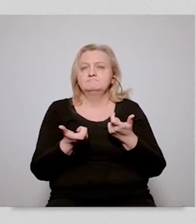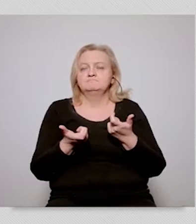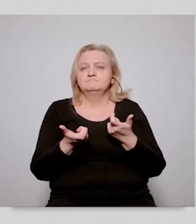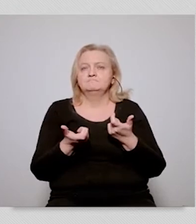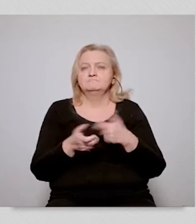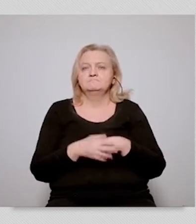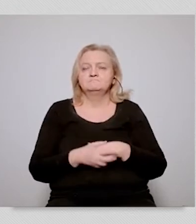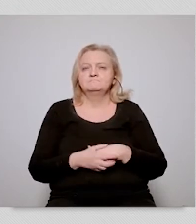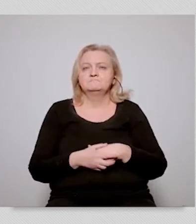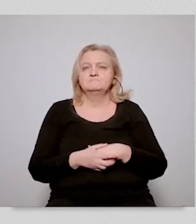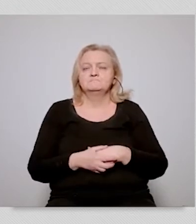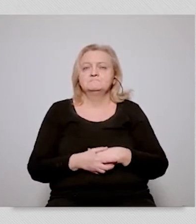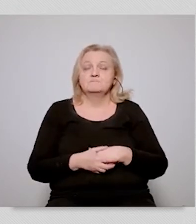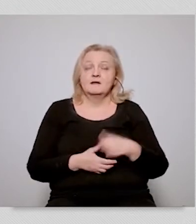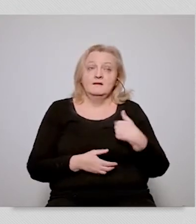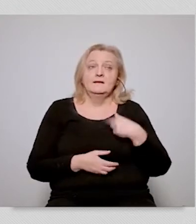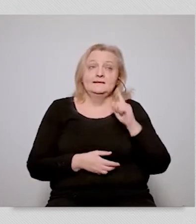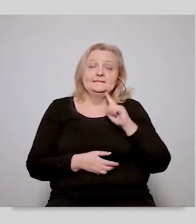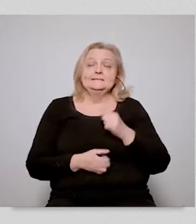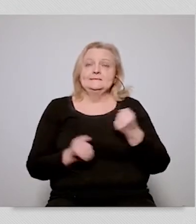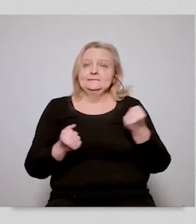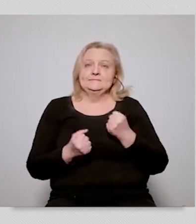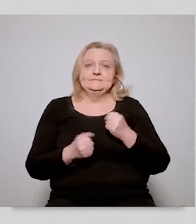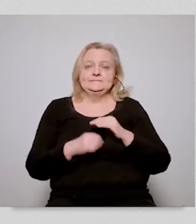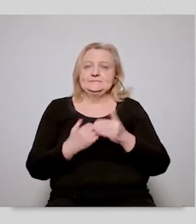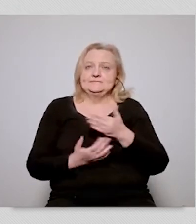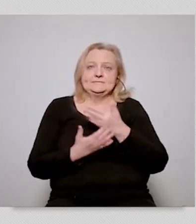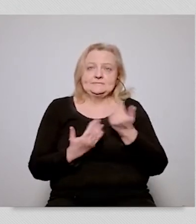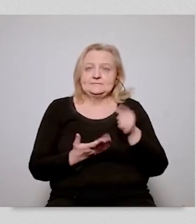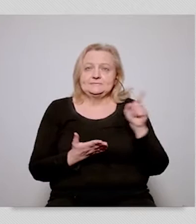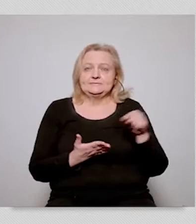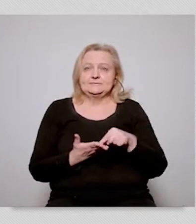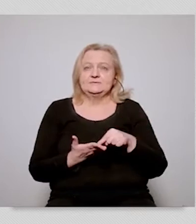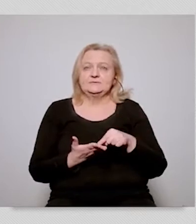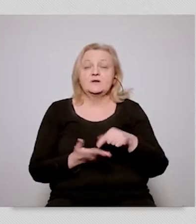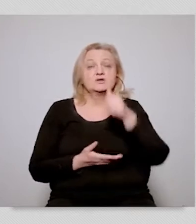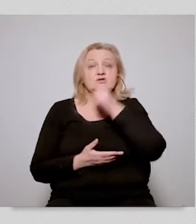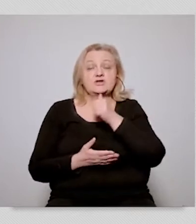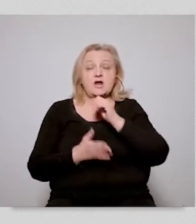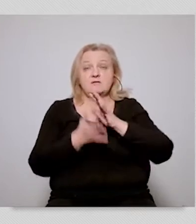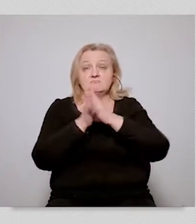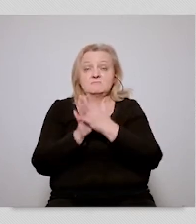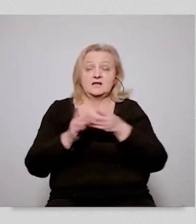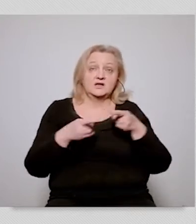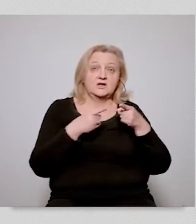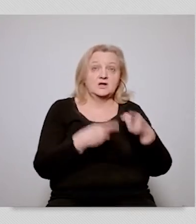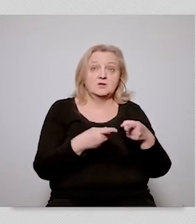byłoby największym nieszczęściem, gdyby dyskurs zielonej transformacji